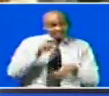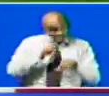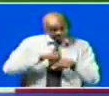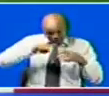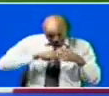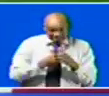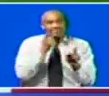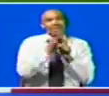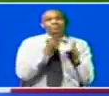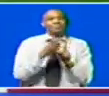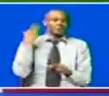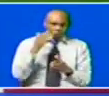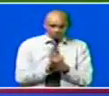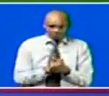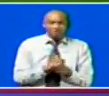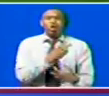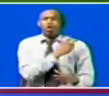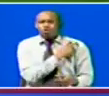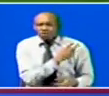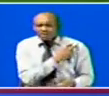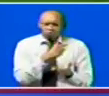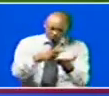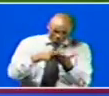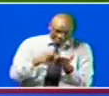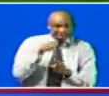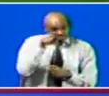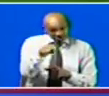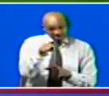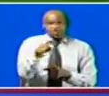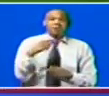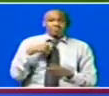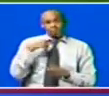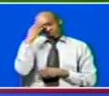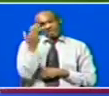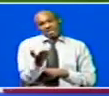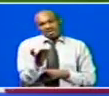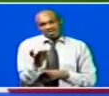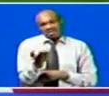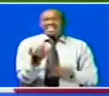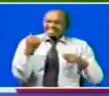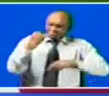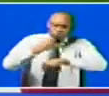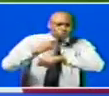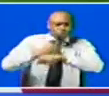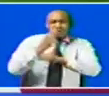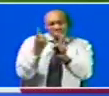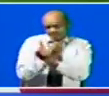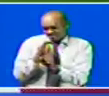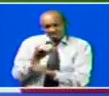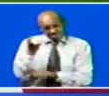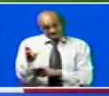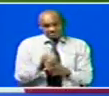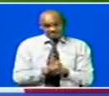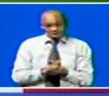kwanza. Consultations and dialogue sometimes took a back seat. As institutions in both levels of